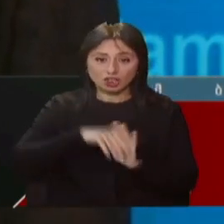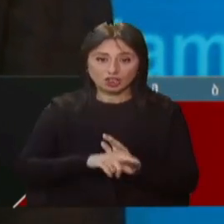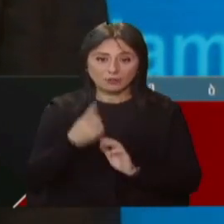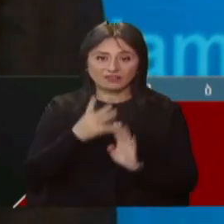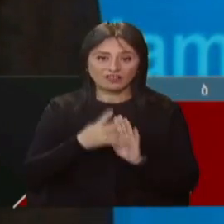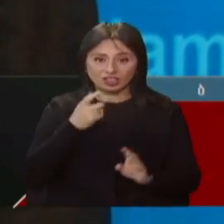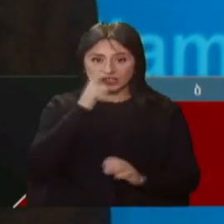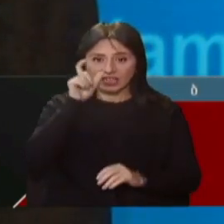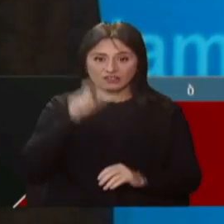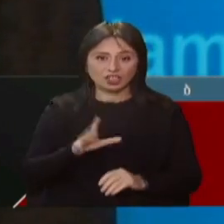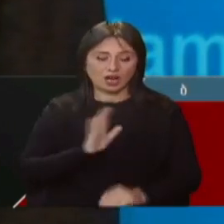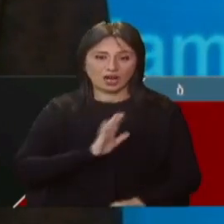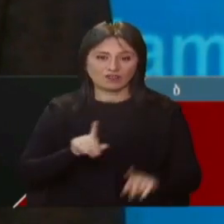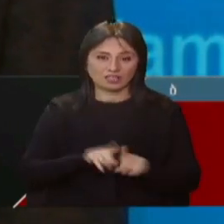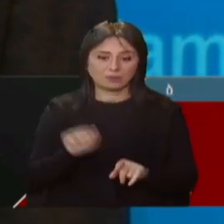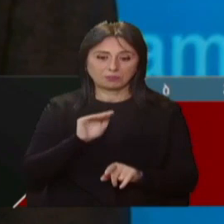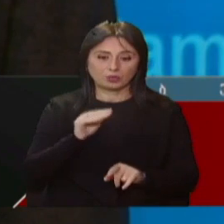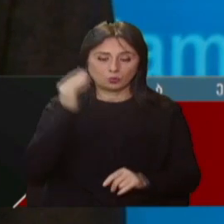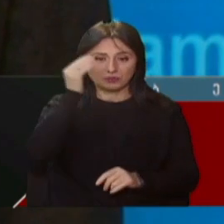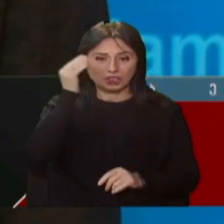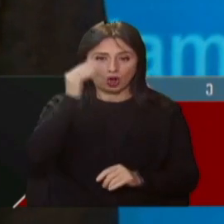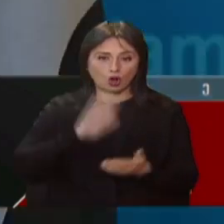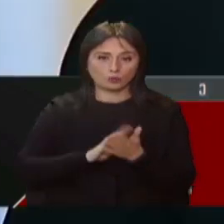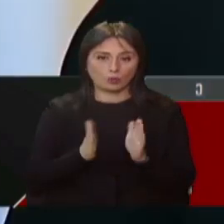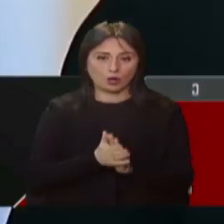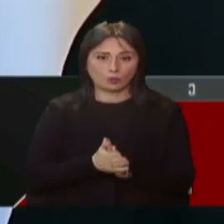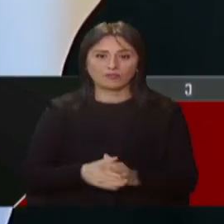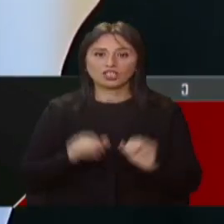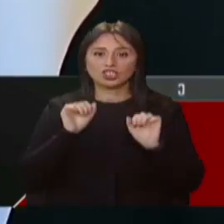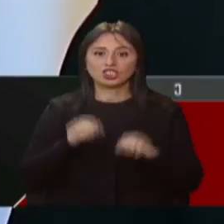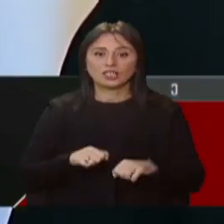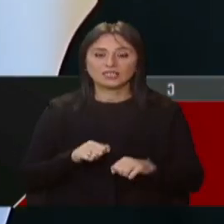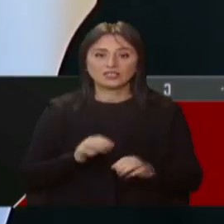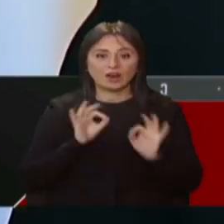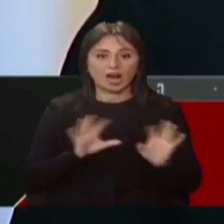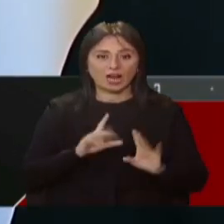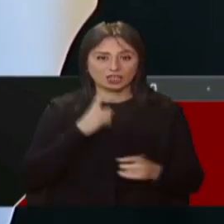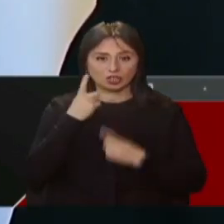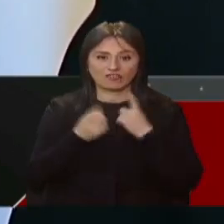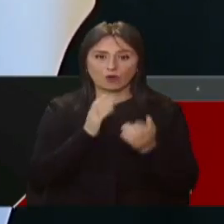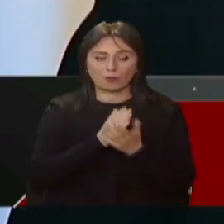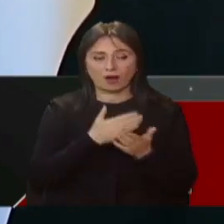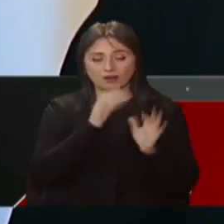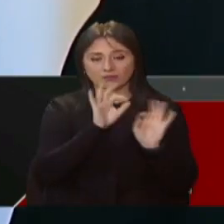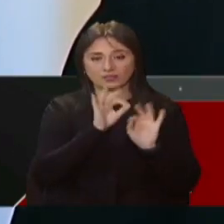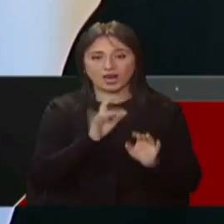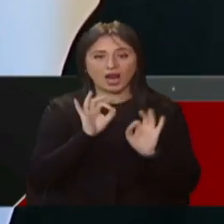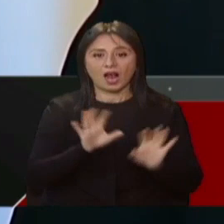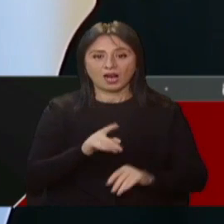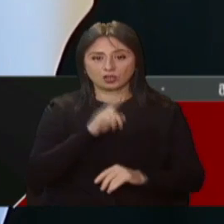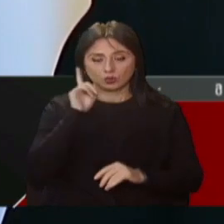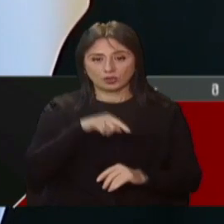spiral, ci Mihail Saakashvili are cu si set fizic urda psihologi urda mare uș. Ce e zleba harasori informații au smit-o de buli da